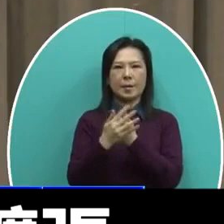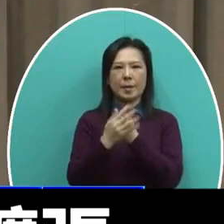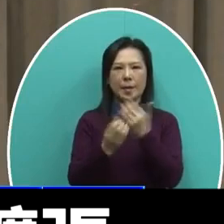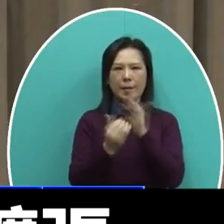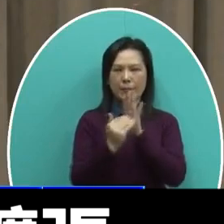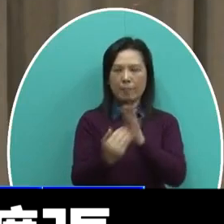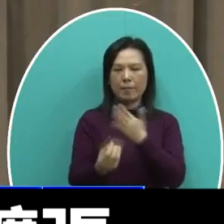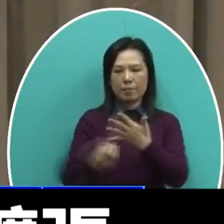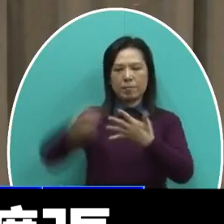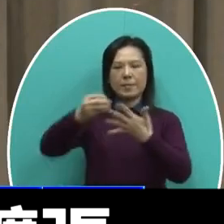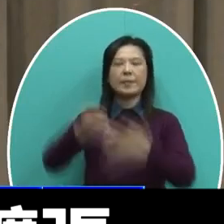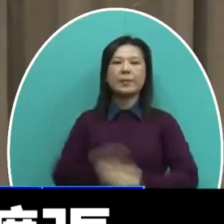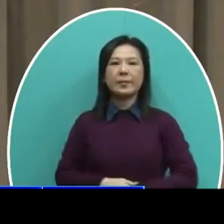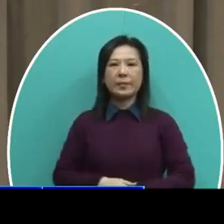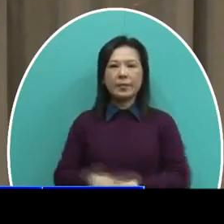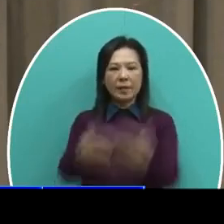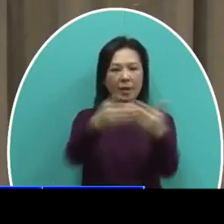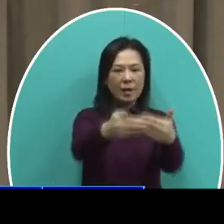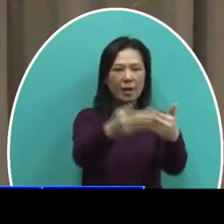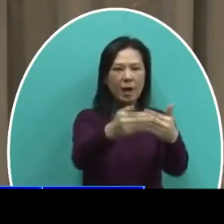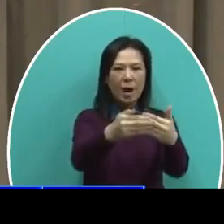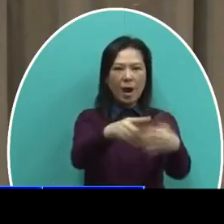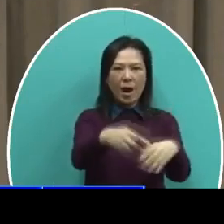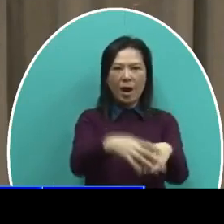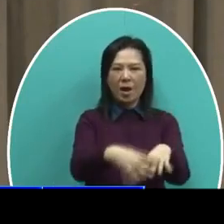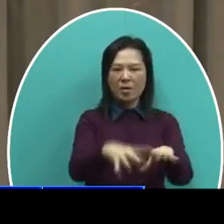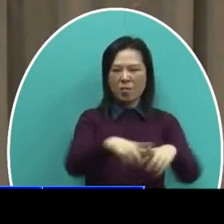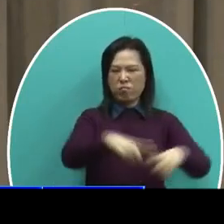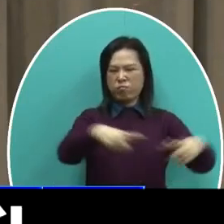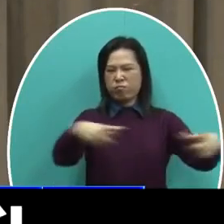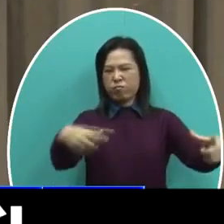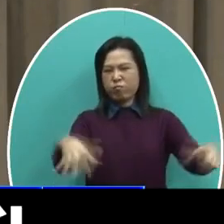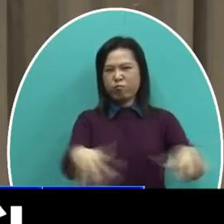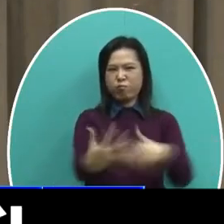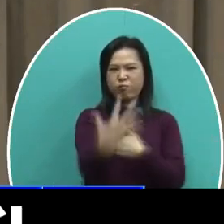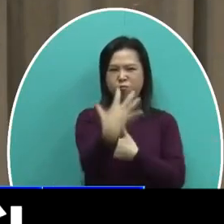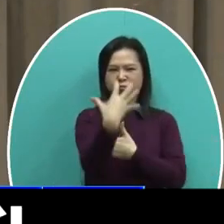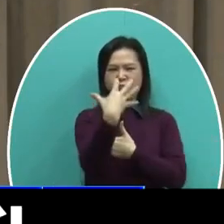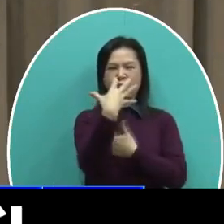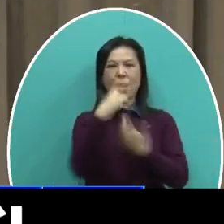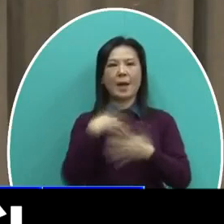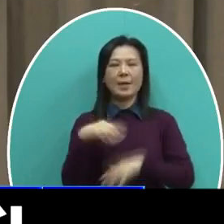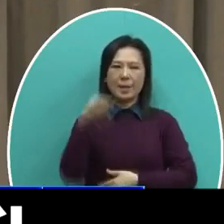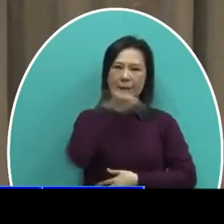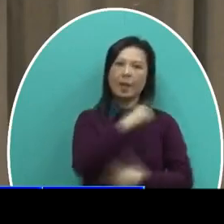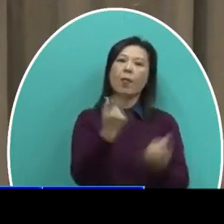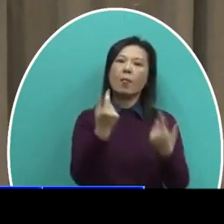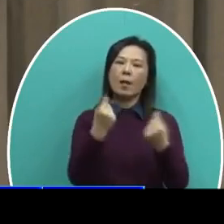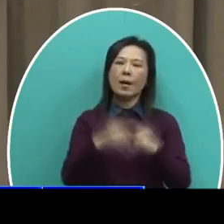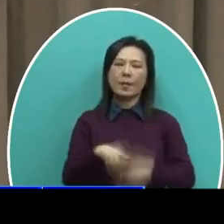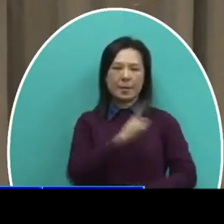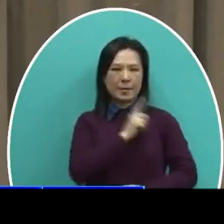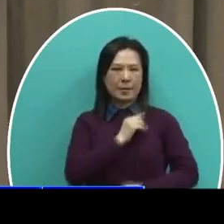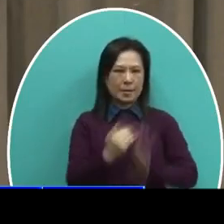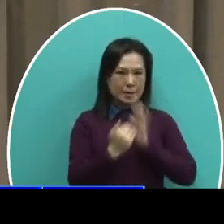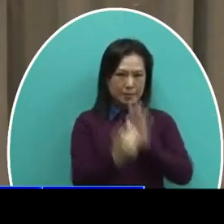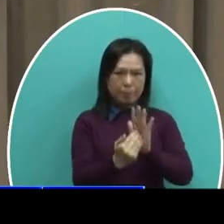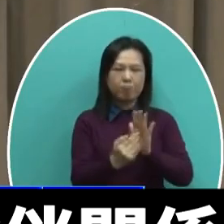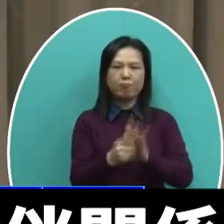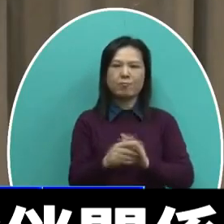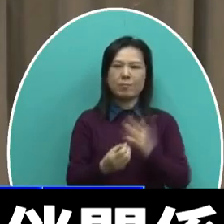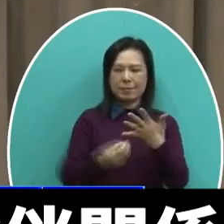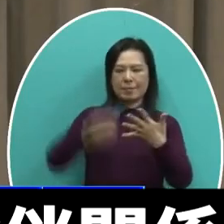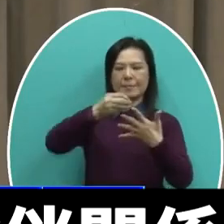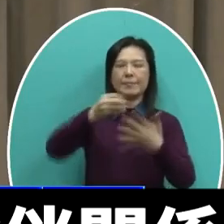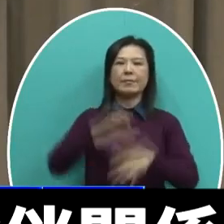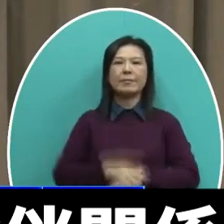中国持续的军事扩张及挑衅行为，台湾将持续积极提升自我防卫能力，